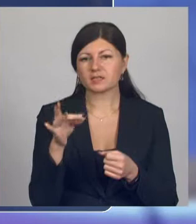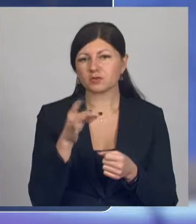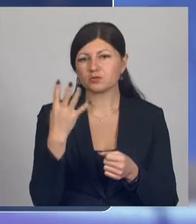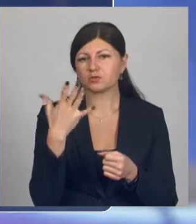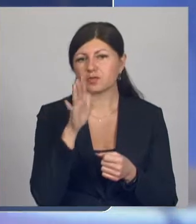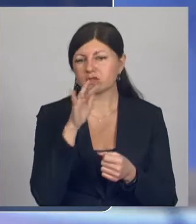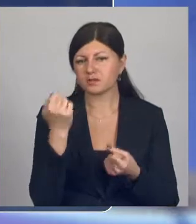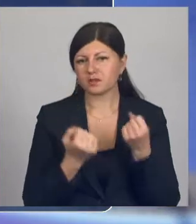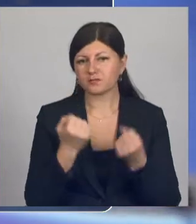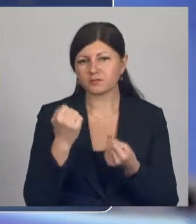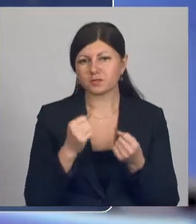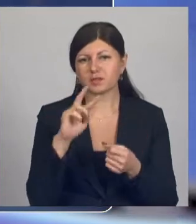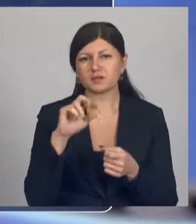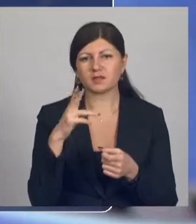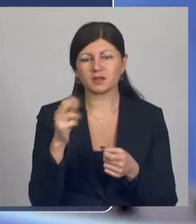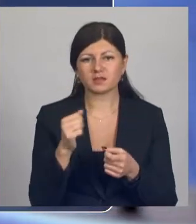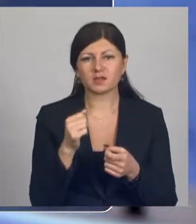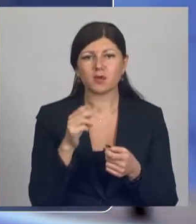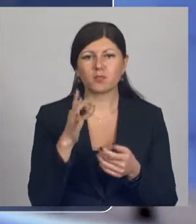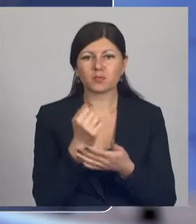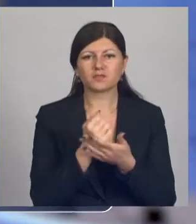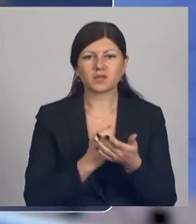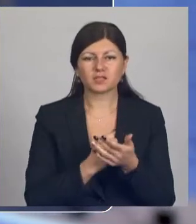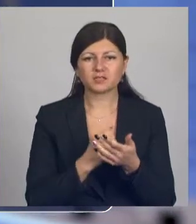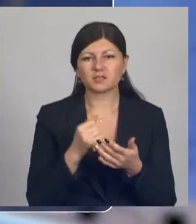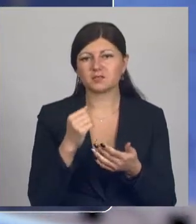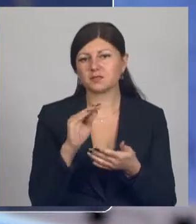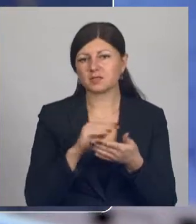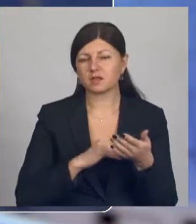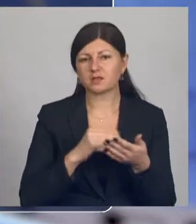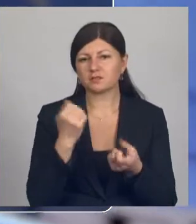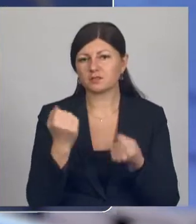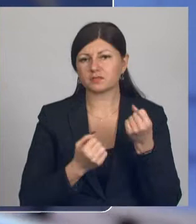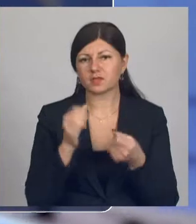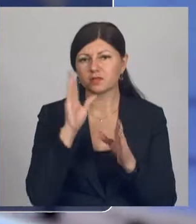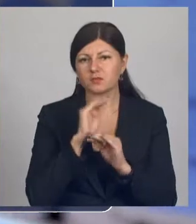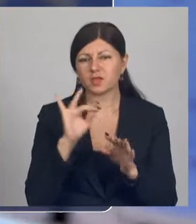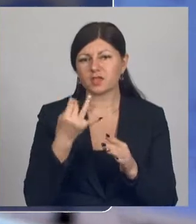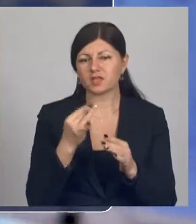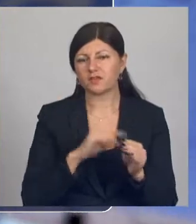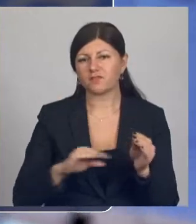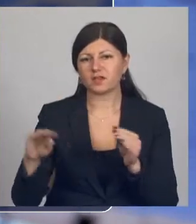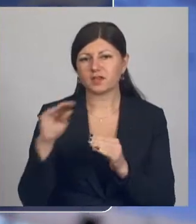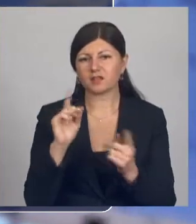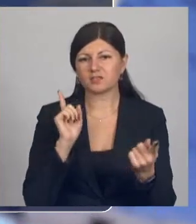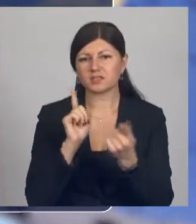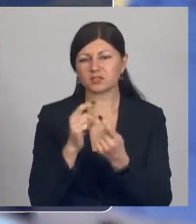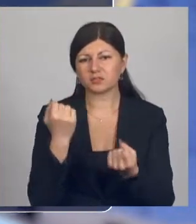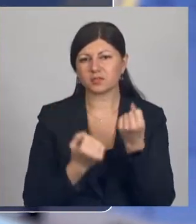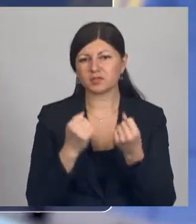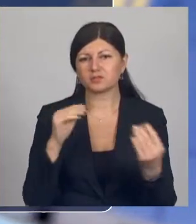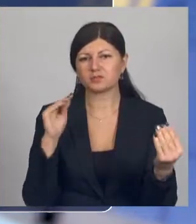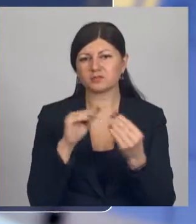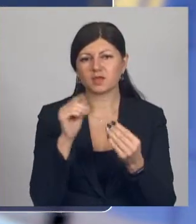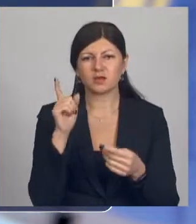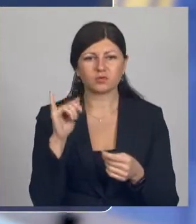45-летний водитель на автомобиле «Лада» по предварительным данным не справился с управлением и выехал на встречную полосу, где столкнулся с автомобилем